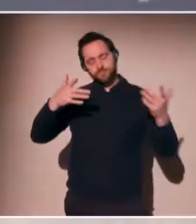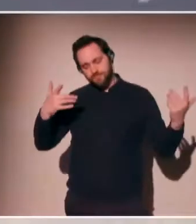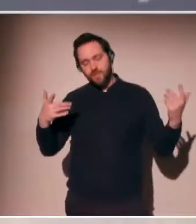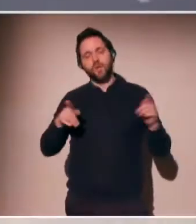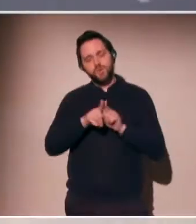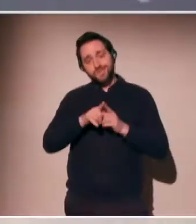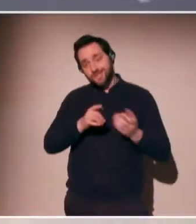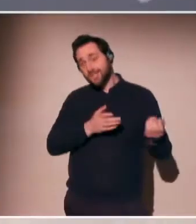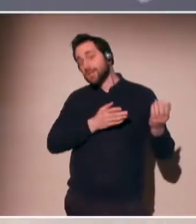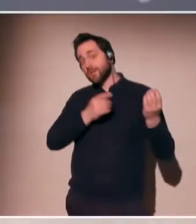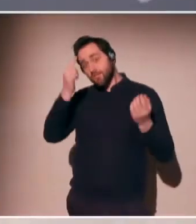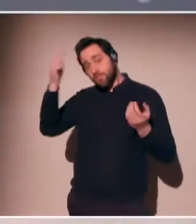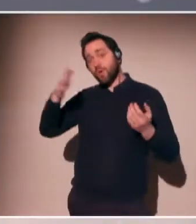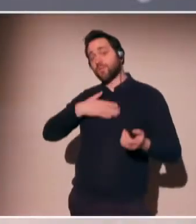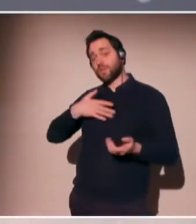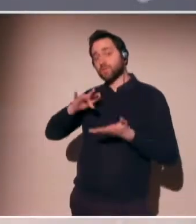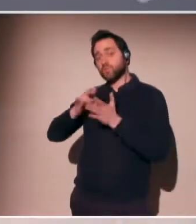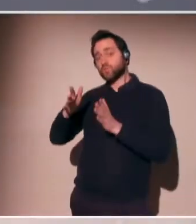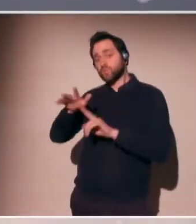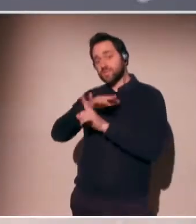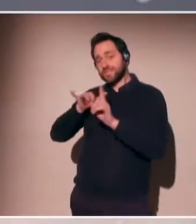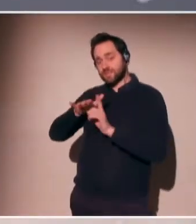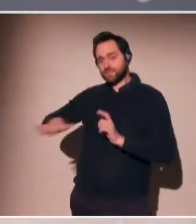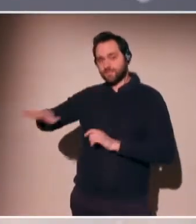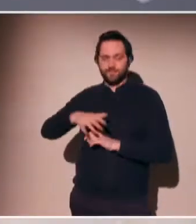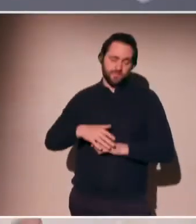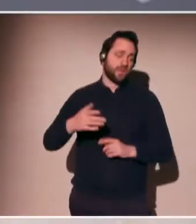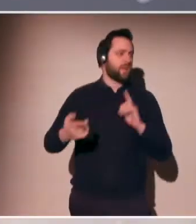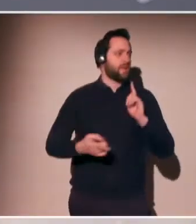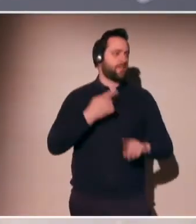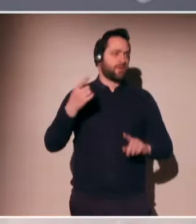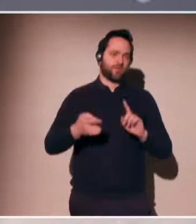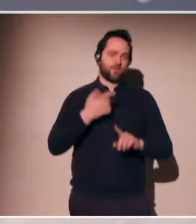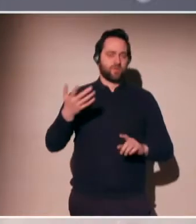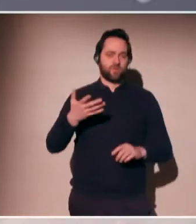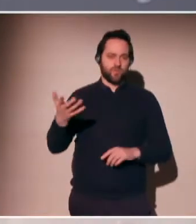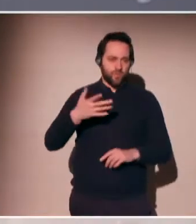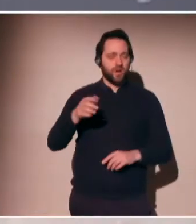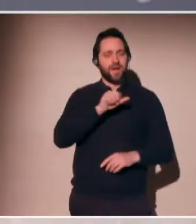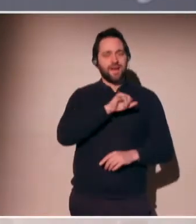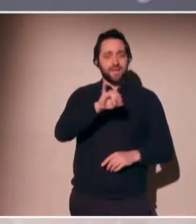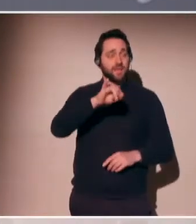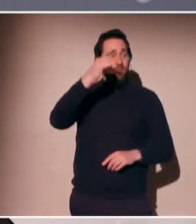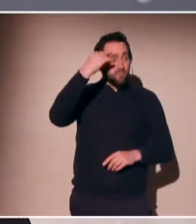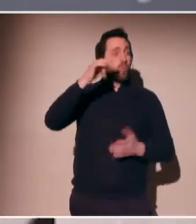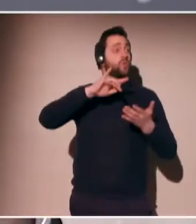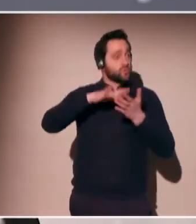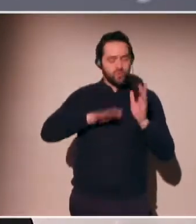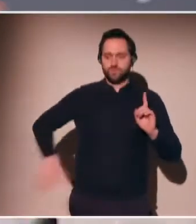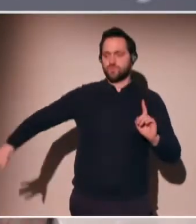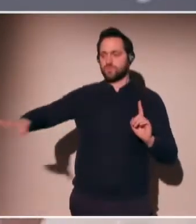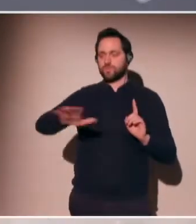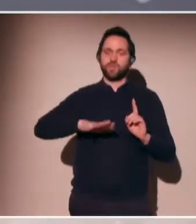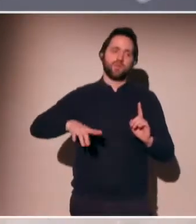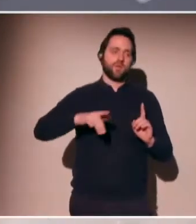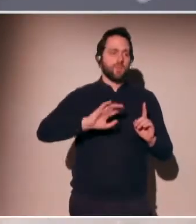ce qui est essentiel, c'est qu'on construise une intelligence artificielle qui bénéficie effectivement au plus grand nombre et qui ne soit pas accaparée par quelques